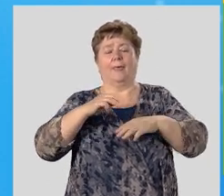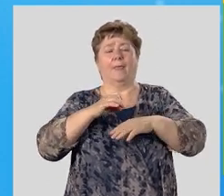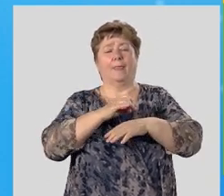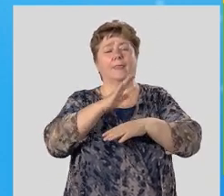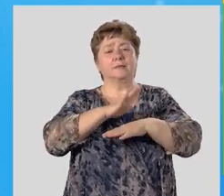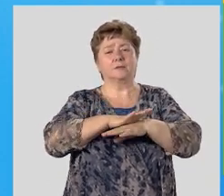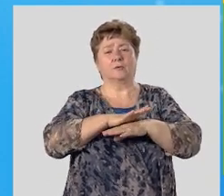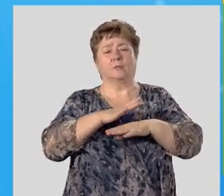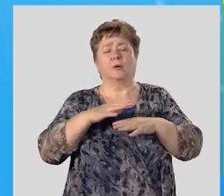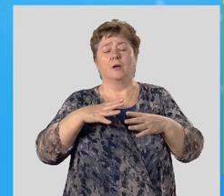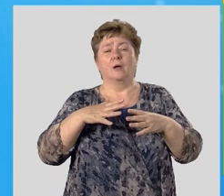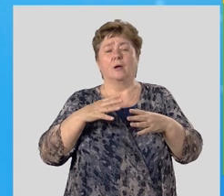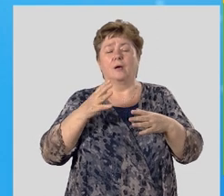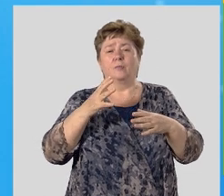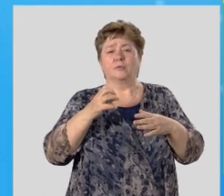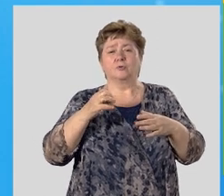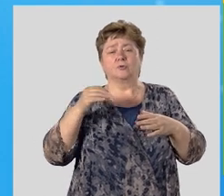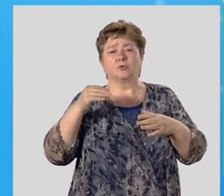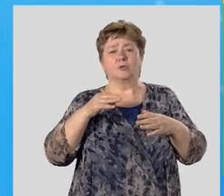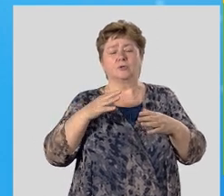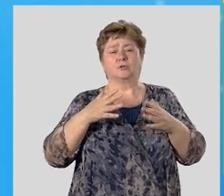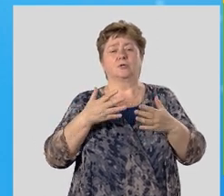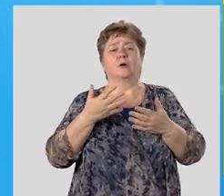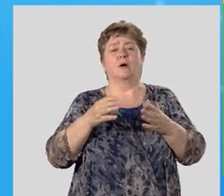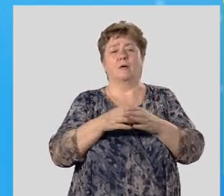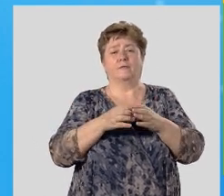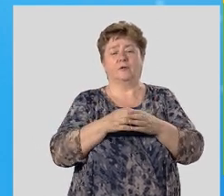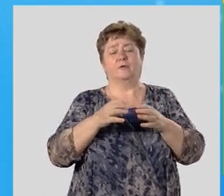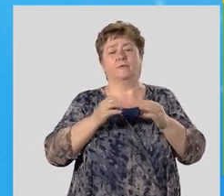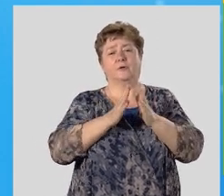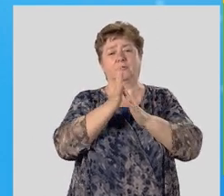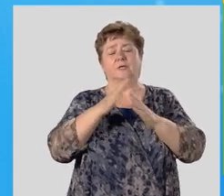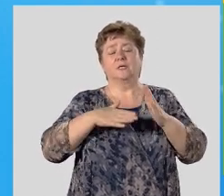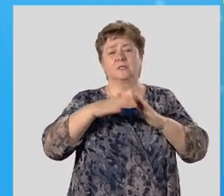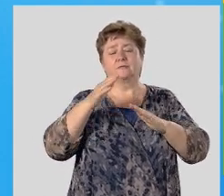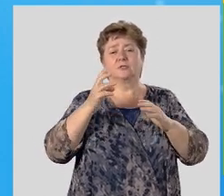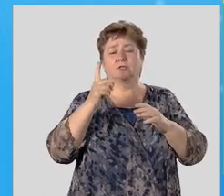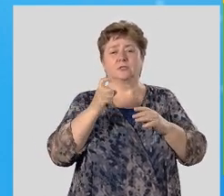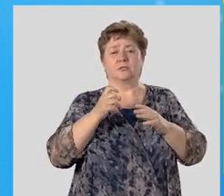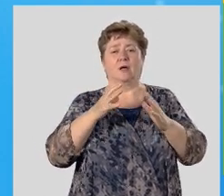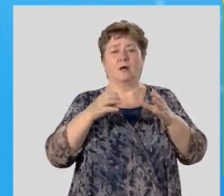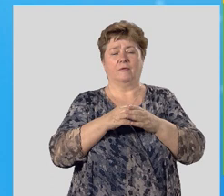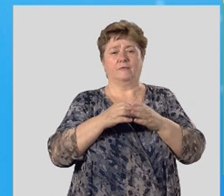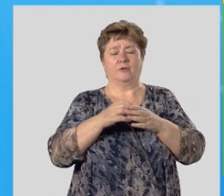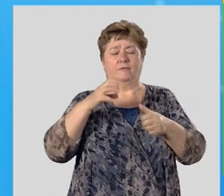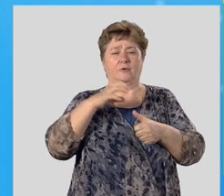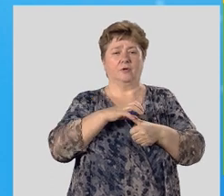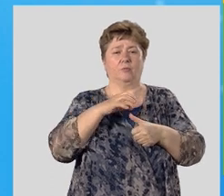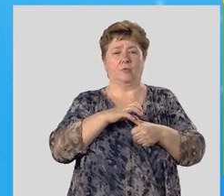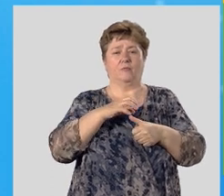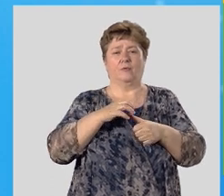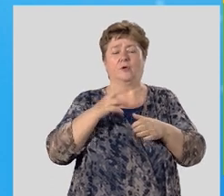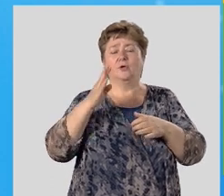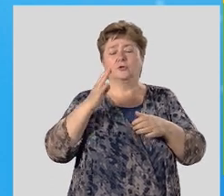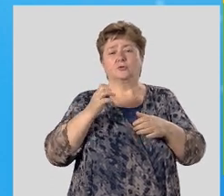насекомые, примерно 500 тысяч видов растений, свыше 100 тысяч видов грибов